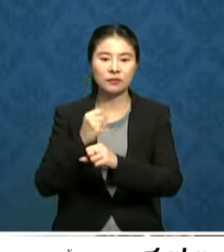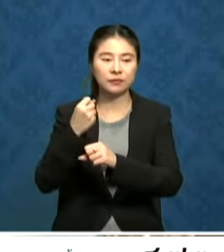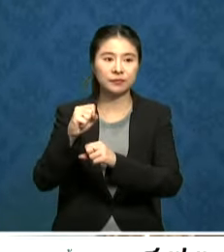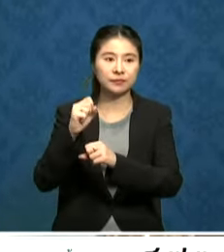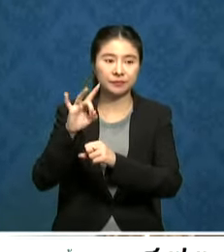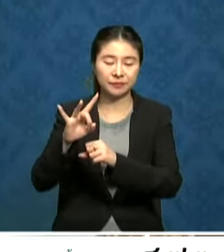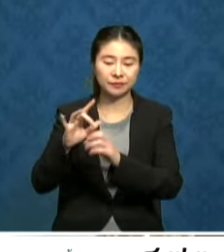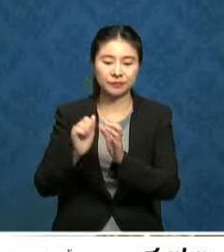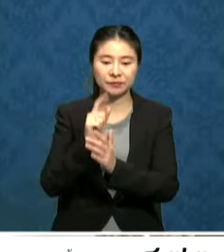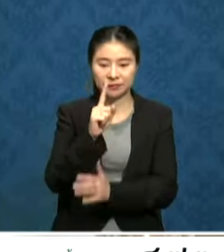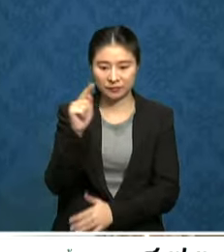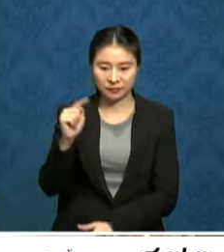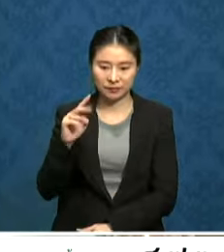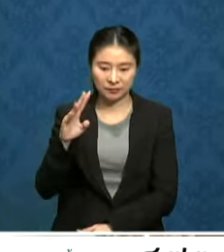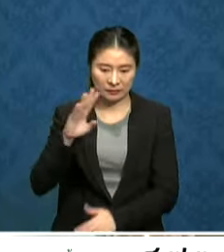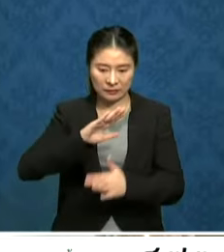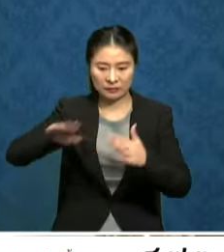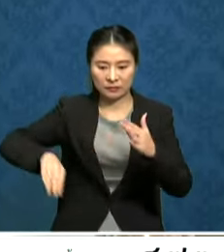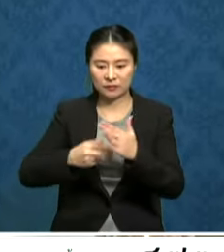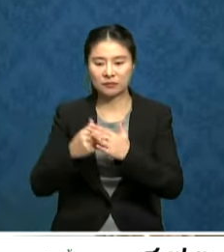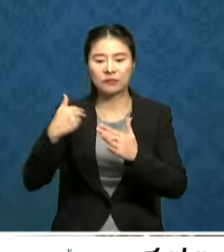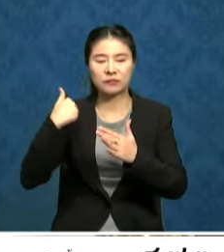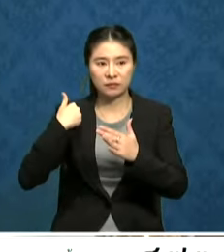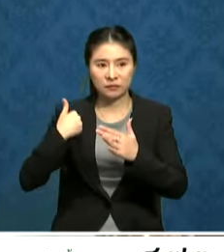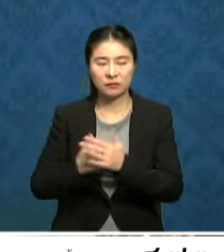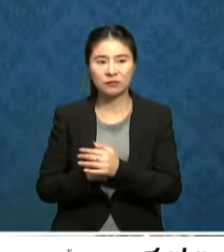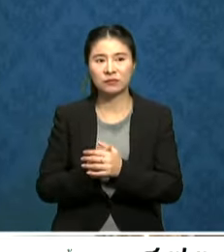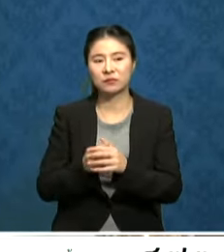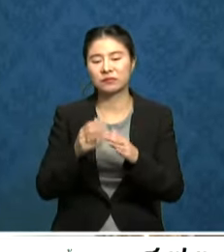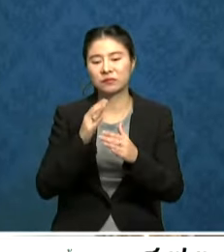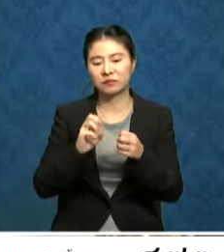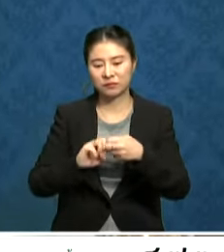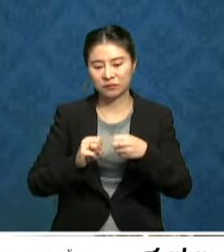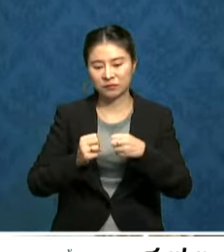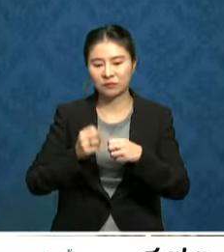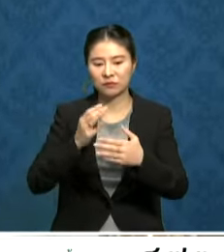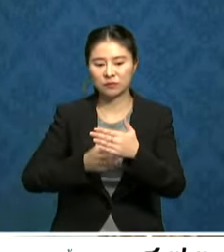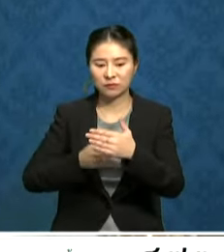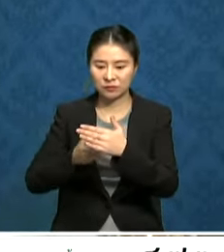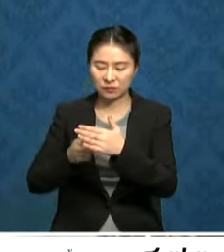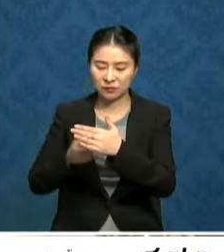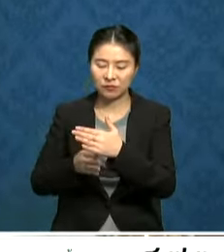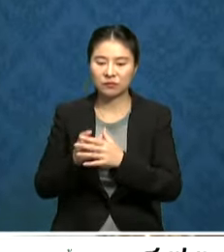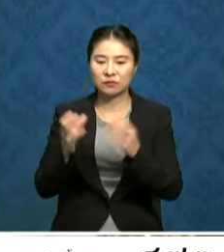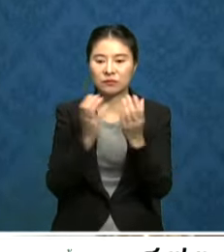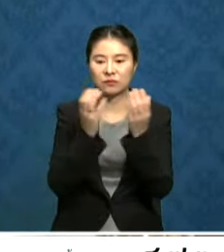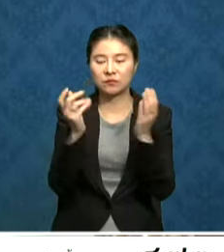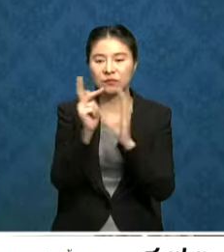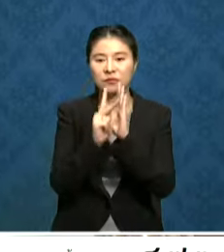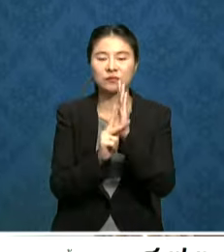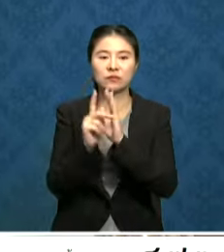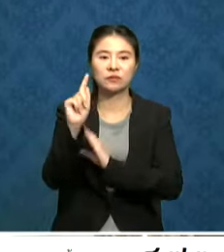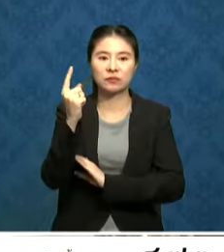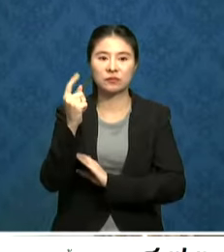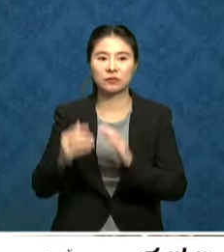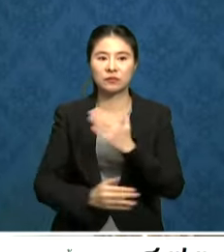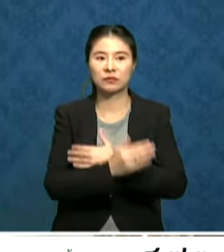4ของผู้มีสิทธิ์ออกเสียงทั้งหมดนั้นอาจเป็นอุปสรรคในการที่จะจัดทำรัฐธรรมนูญฉบับใหม่และเป็นการลด